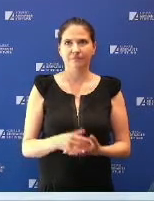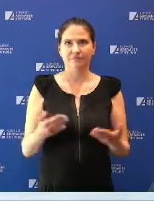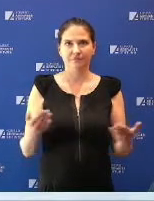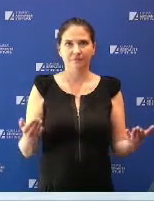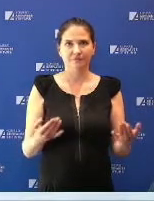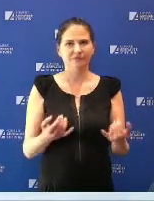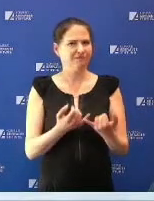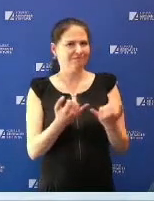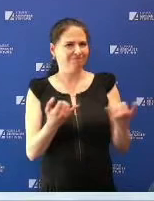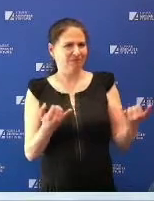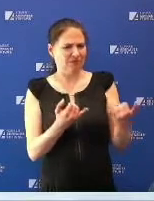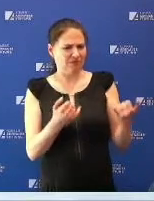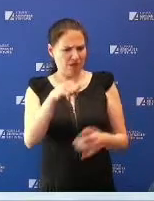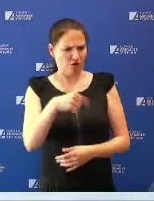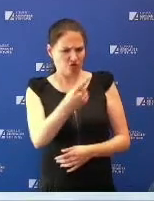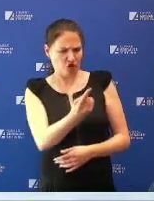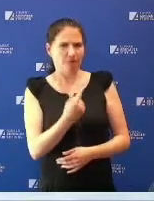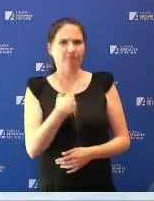Nach Berlin gekommen.